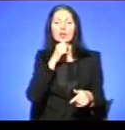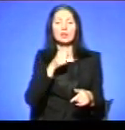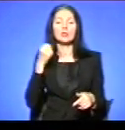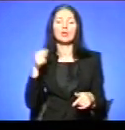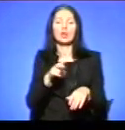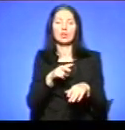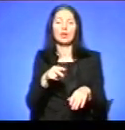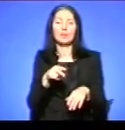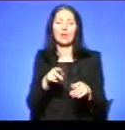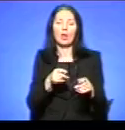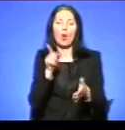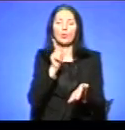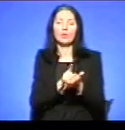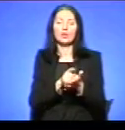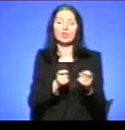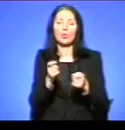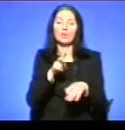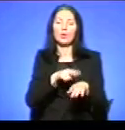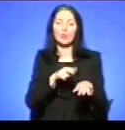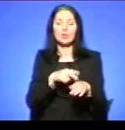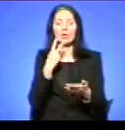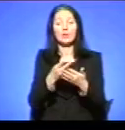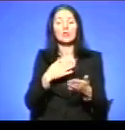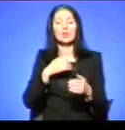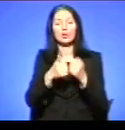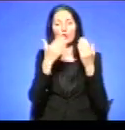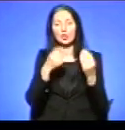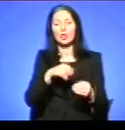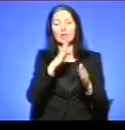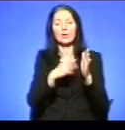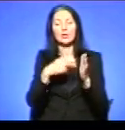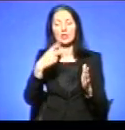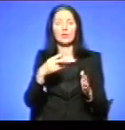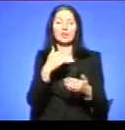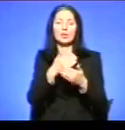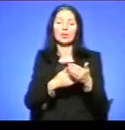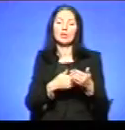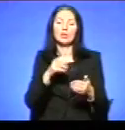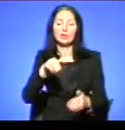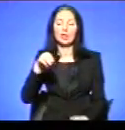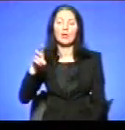розшуку в Тернопільській області. Дивіться нас щодня о 19:20 на телеканалі ТТБ.